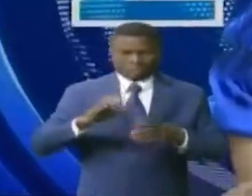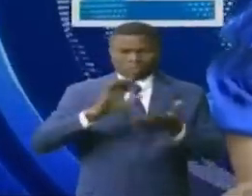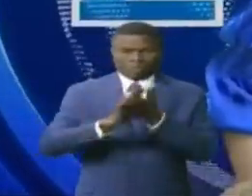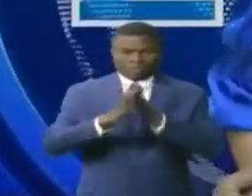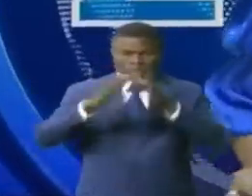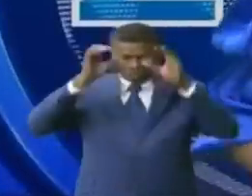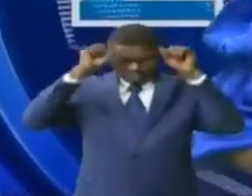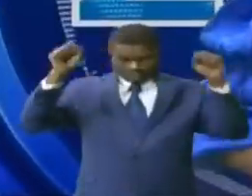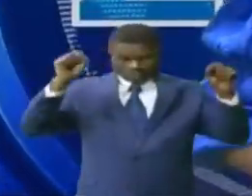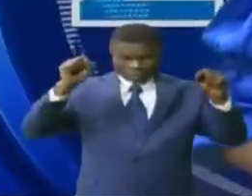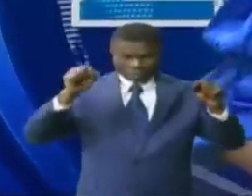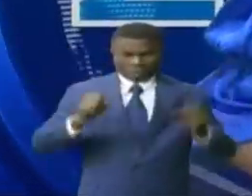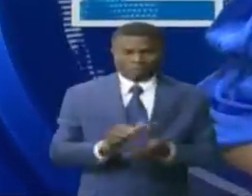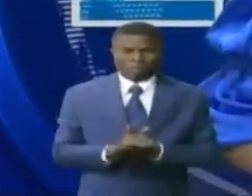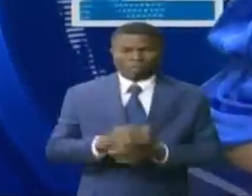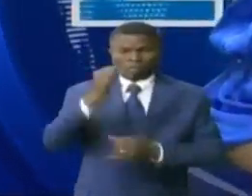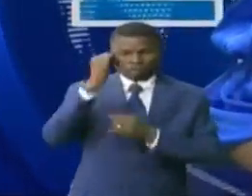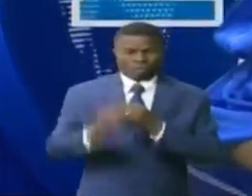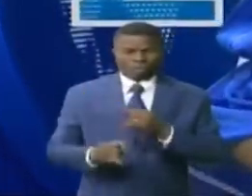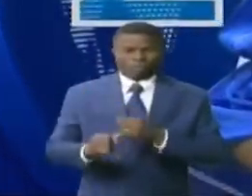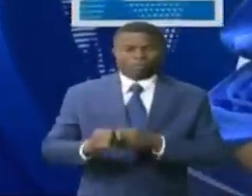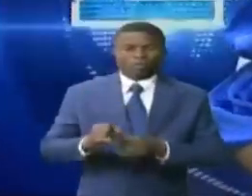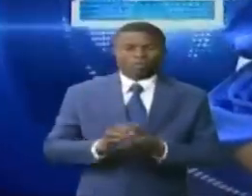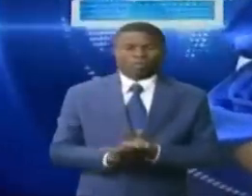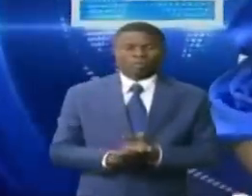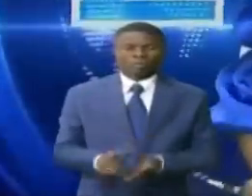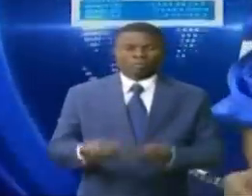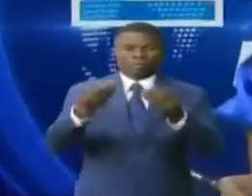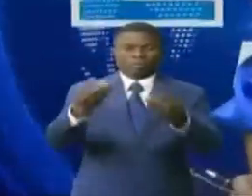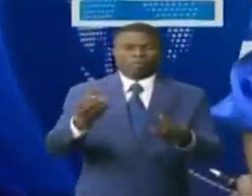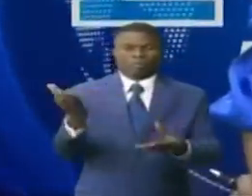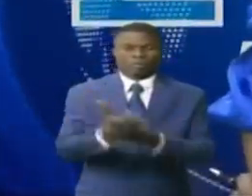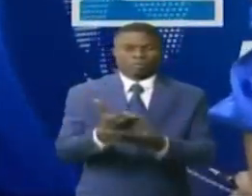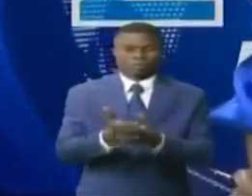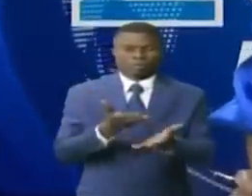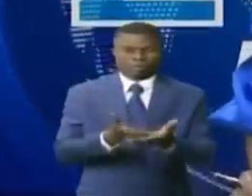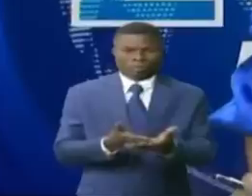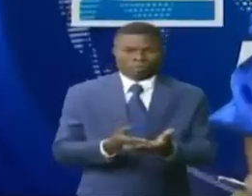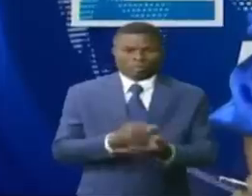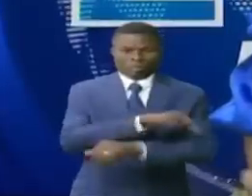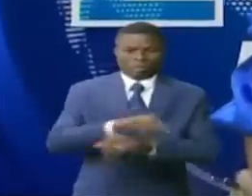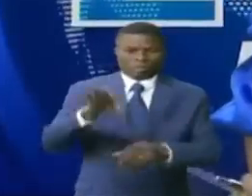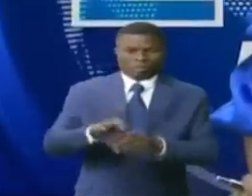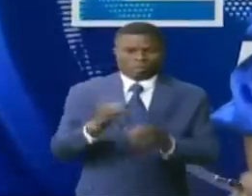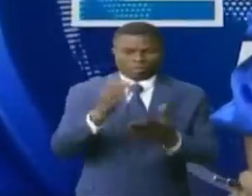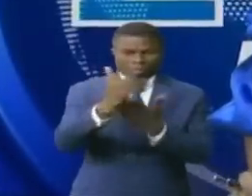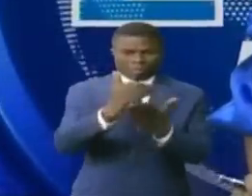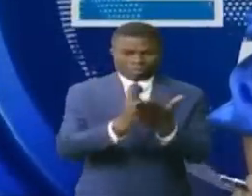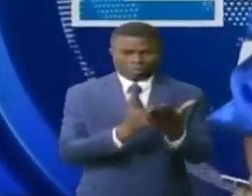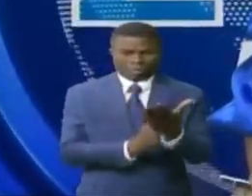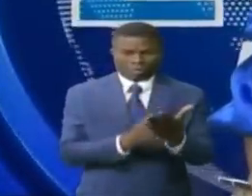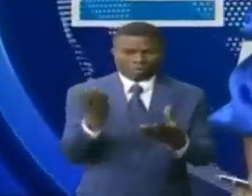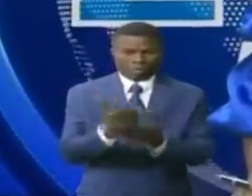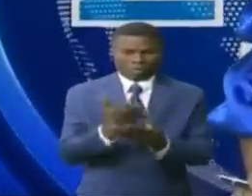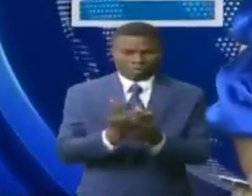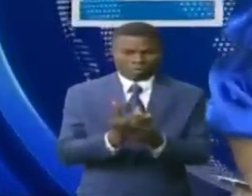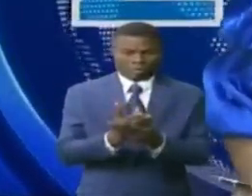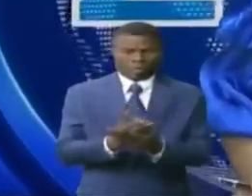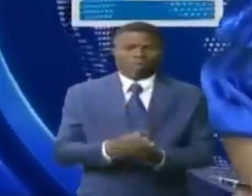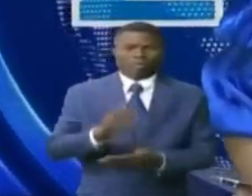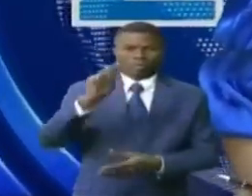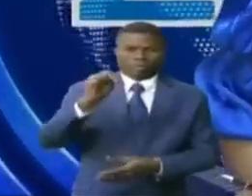présidentiel. À quelques jours de la clôture de l'opération du dépôt des candidatures, la CENI vient d'enregistrer le dossier de Noël